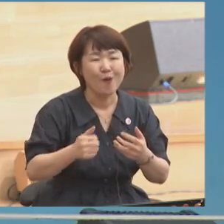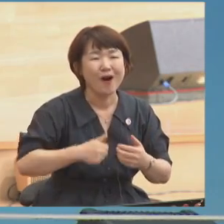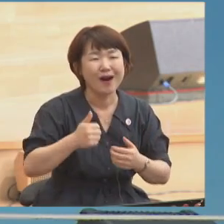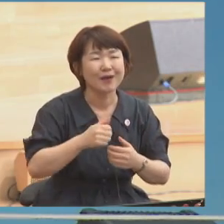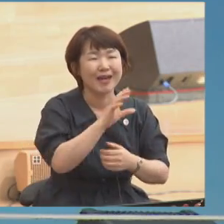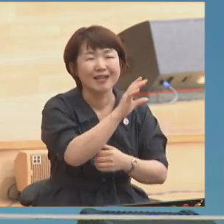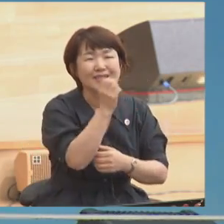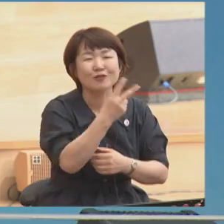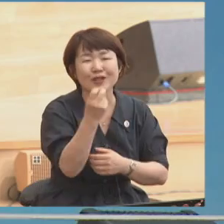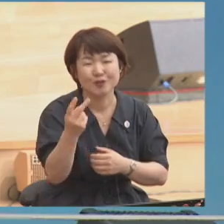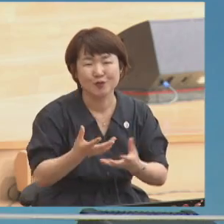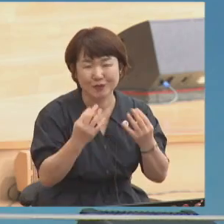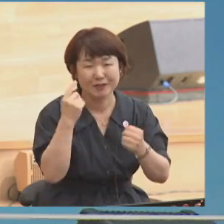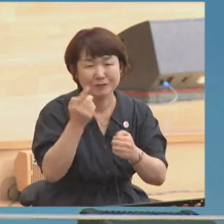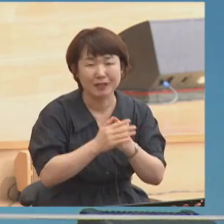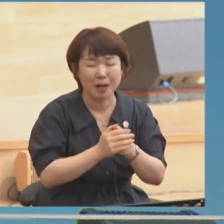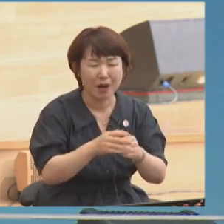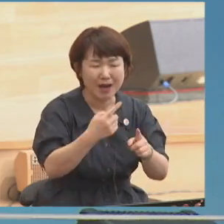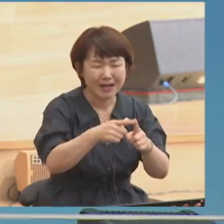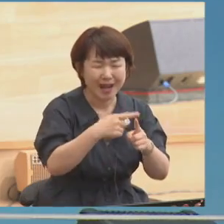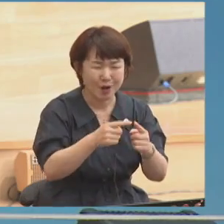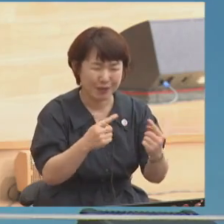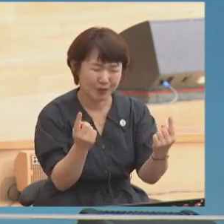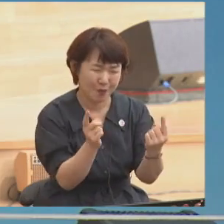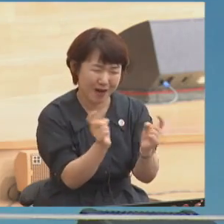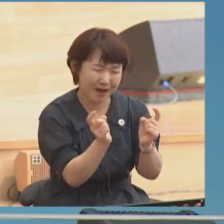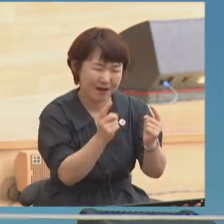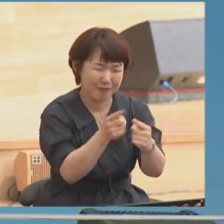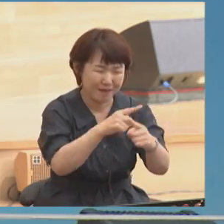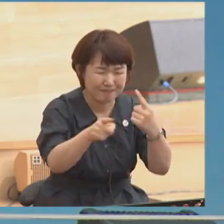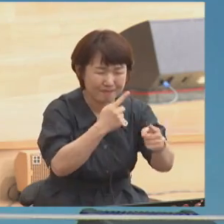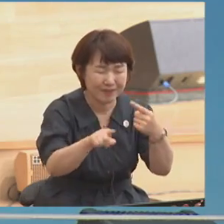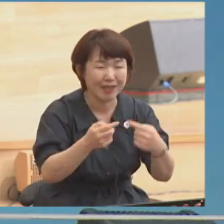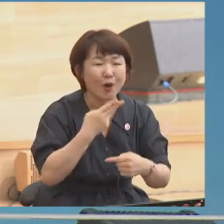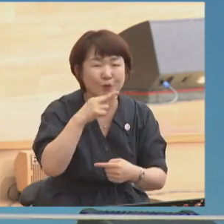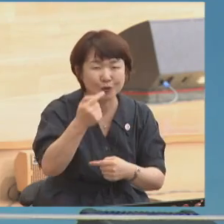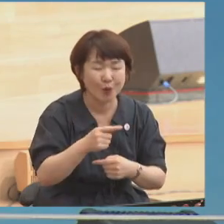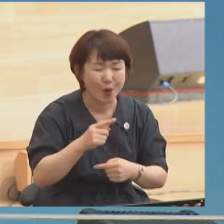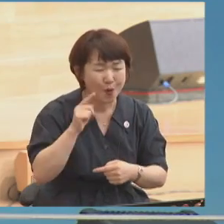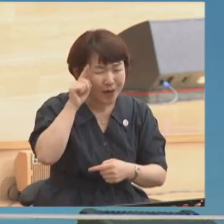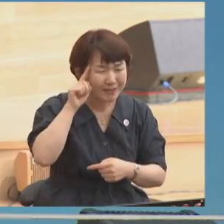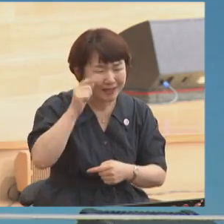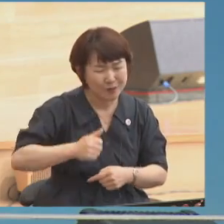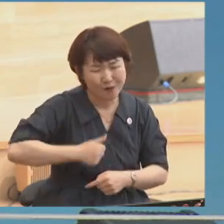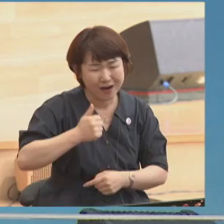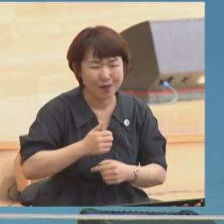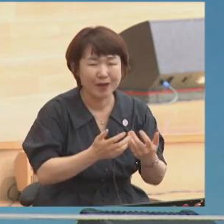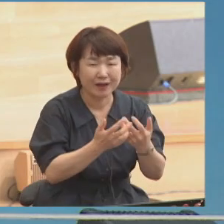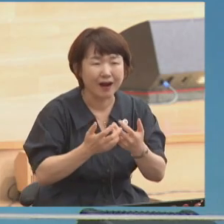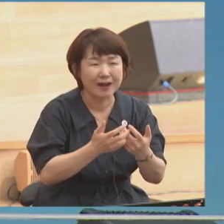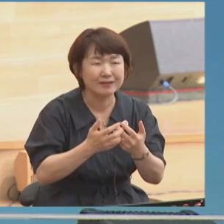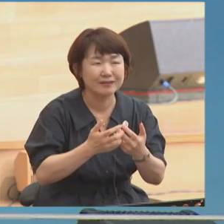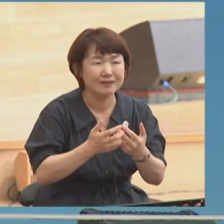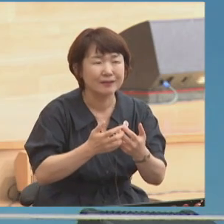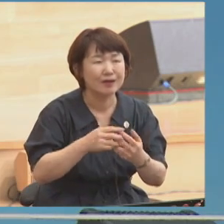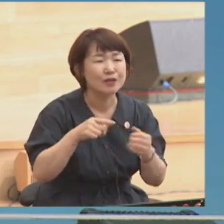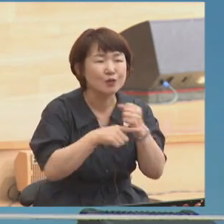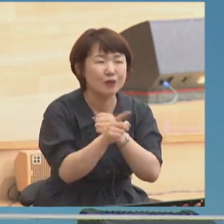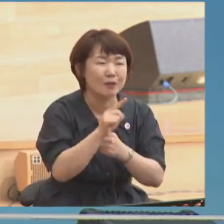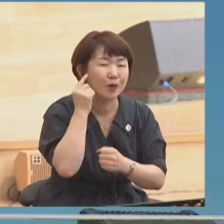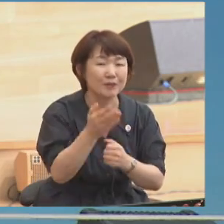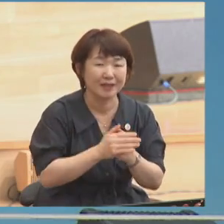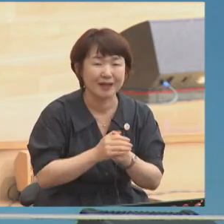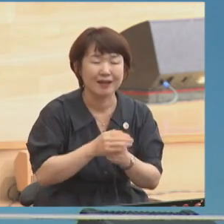꼭 뭐 칼부림을 하는 그런 거 아니어도 왜 이렇게 막 짜증이 있고 화가 가득하고 왜 분노가 가득할까요?